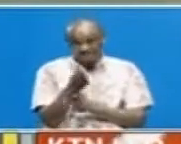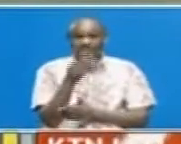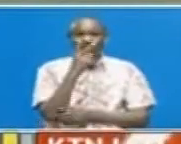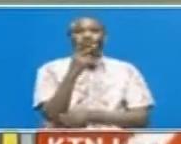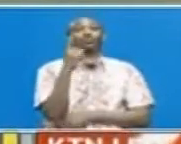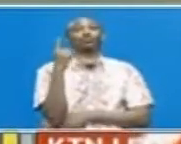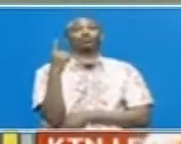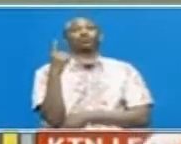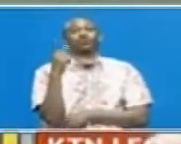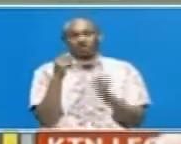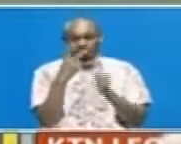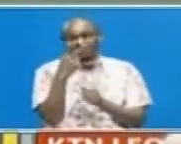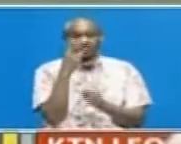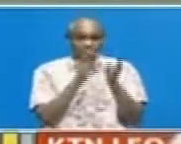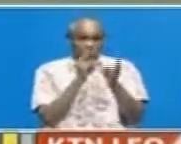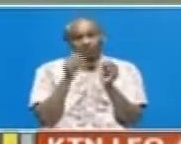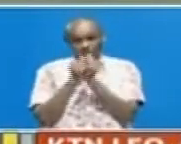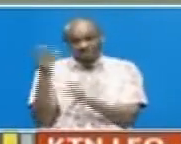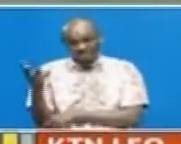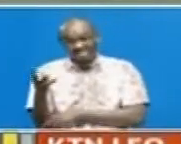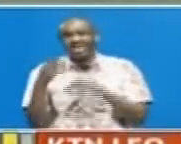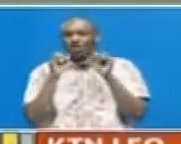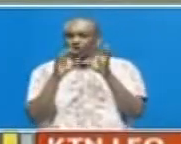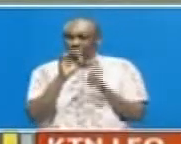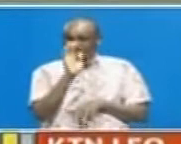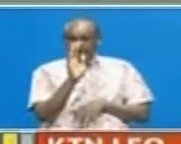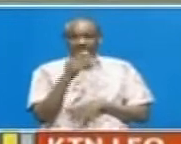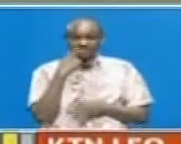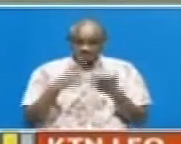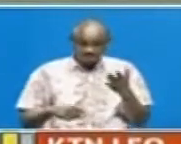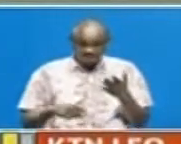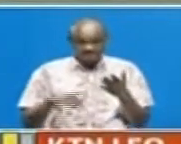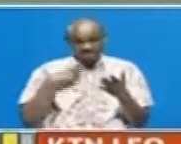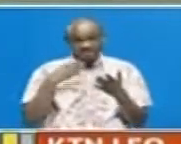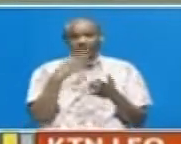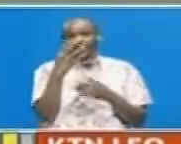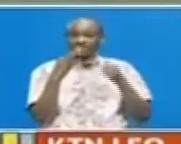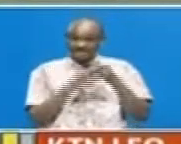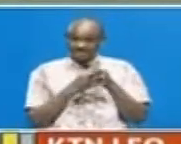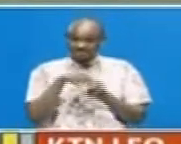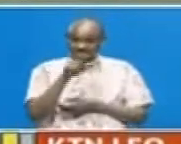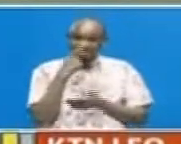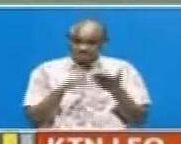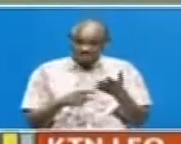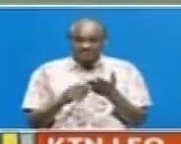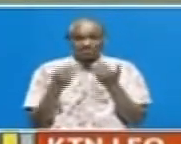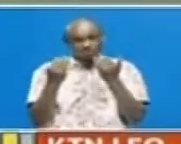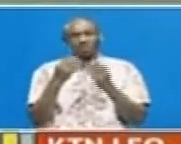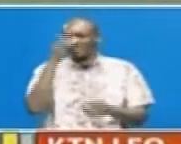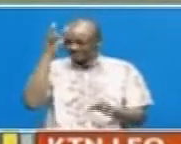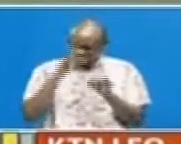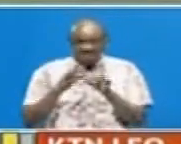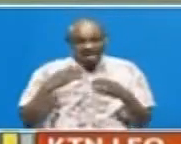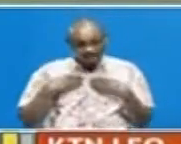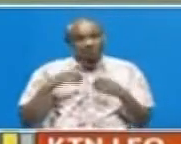na Namibia kwa alama 22-14. Lisha kocha wa timu hiyo kupigwa marufuku kwa wiki 48 zijazo, vijana hao wana imani kwamba